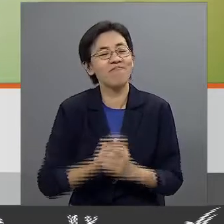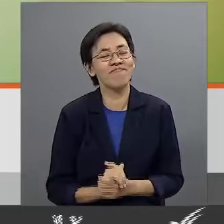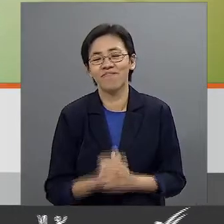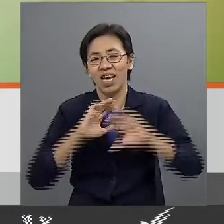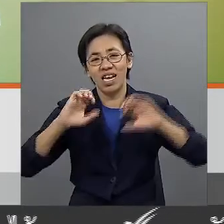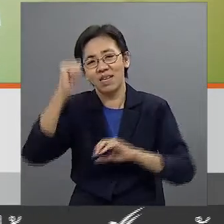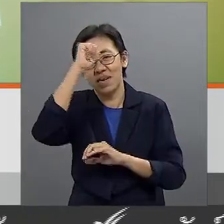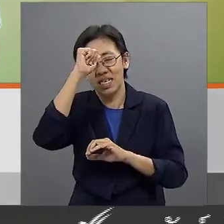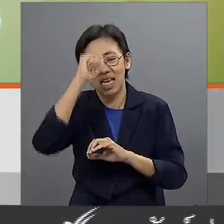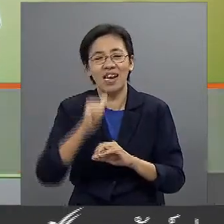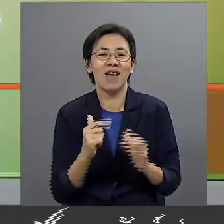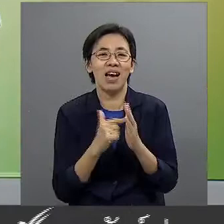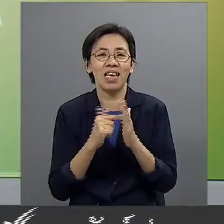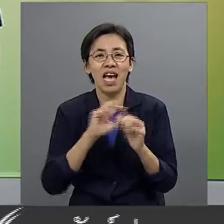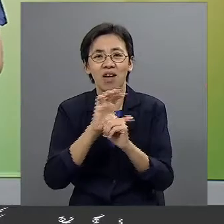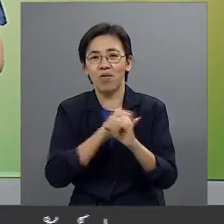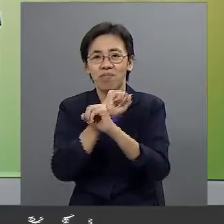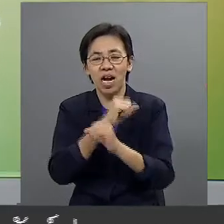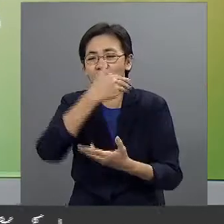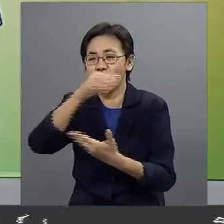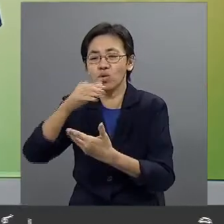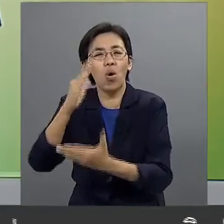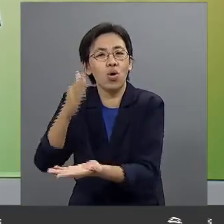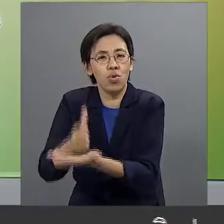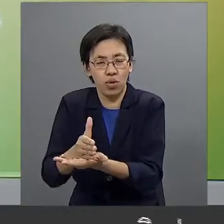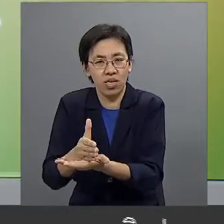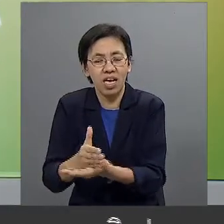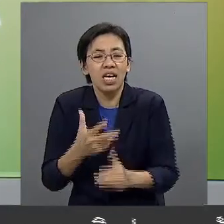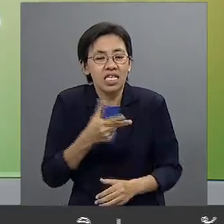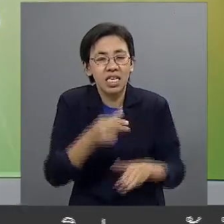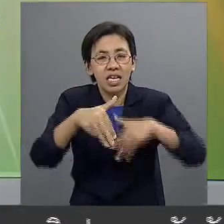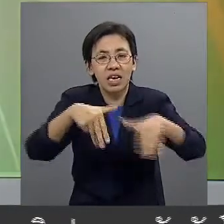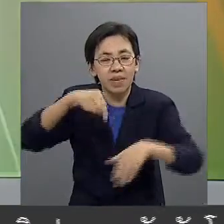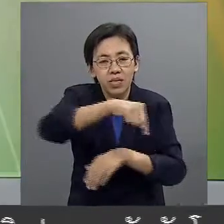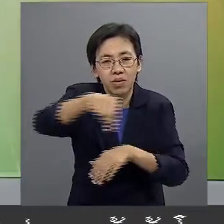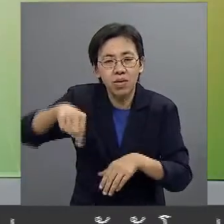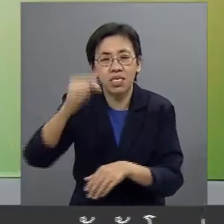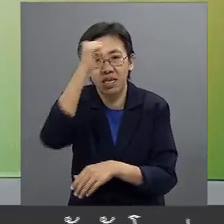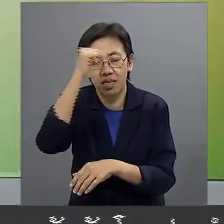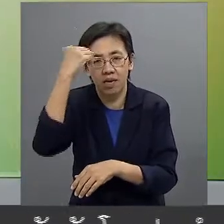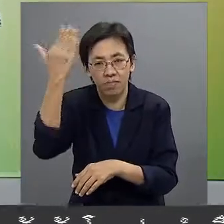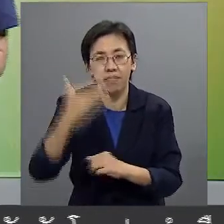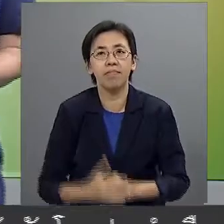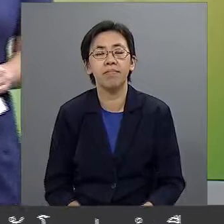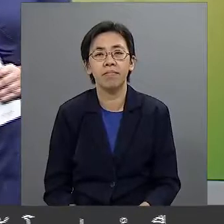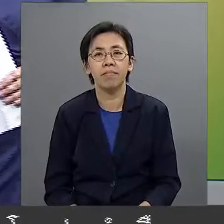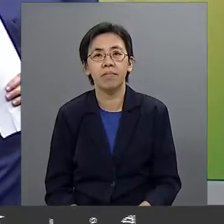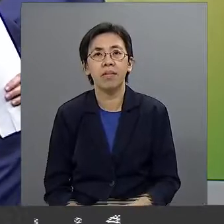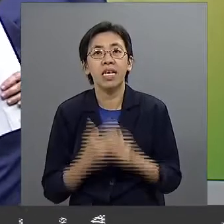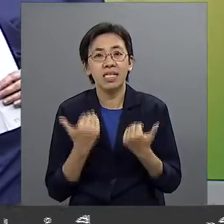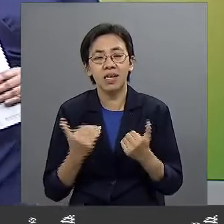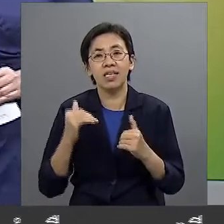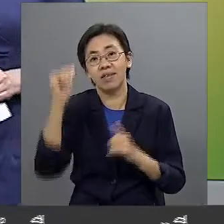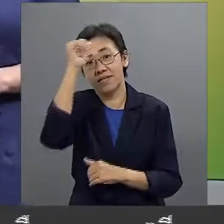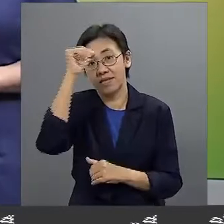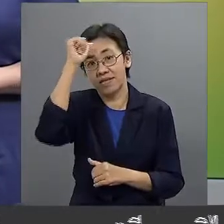โดยจะให้ความสำคัญกับการฉีดวัคซีนให้กับคนในประเทศเกาะนะคะตอนนี้อินเดียนั้นฉีดวัคซีน